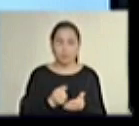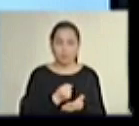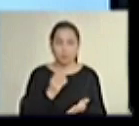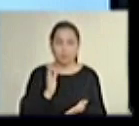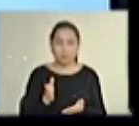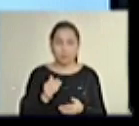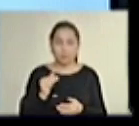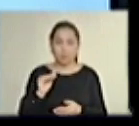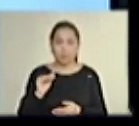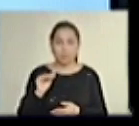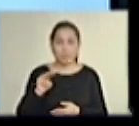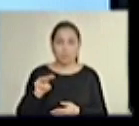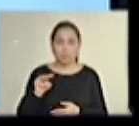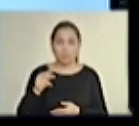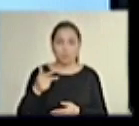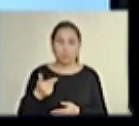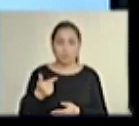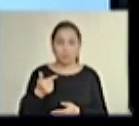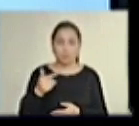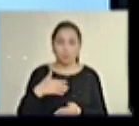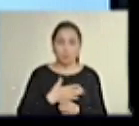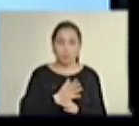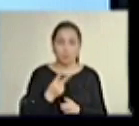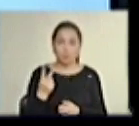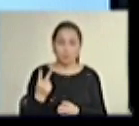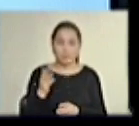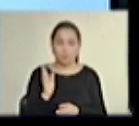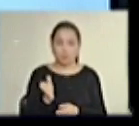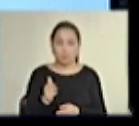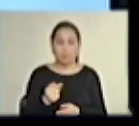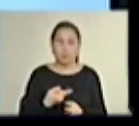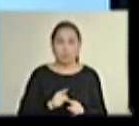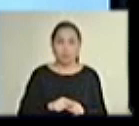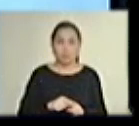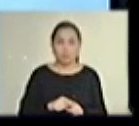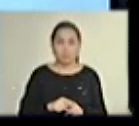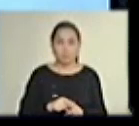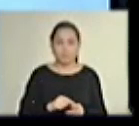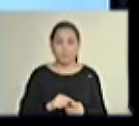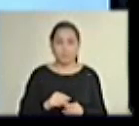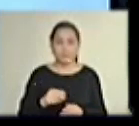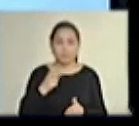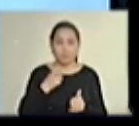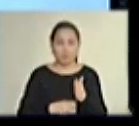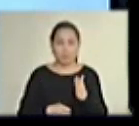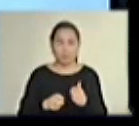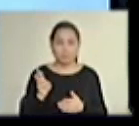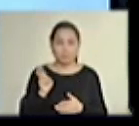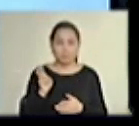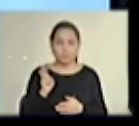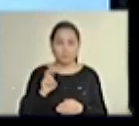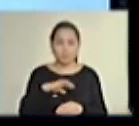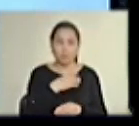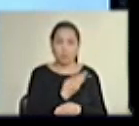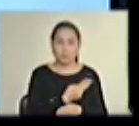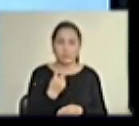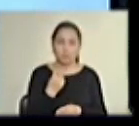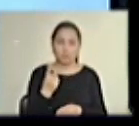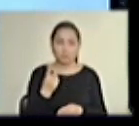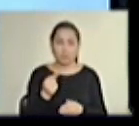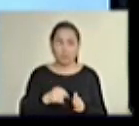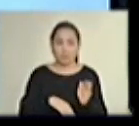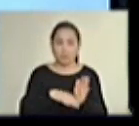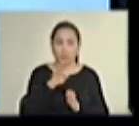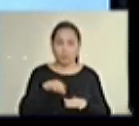bo'lsak, MJ bo'luv 2 ga teng bo'ladi. Demak, bu yerda ko'char blok kuchdan 2 marta yutuq